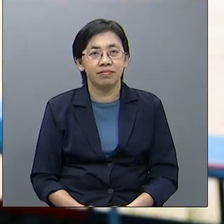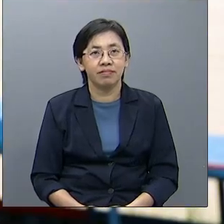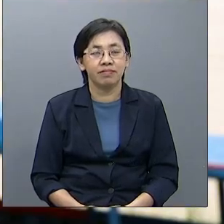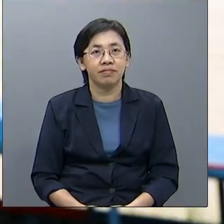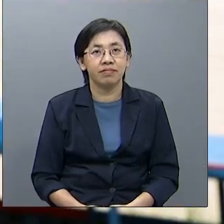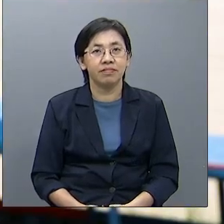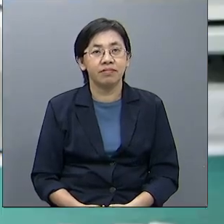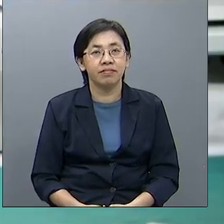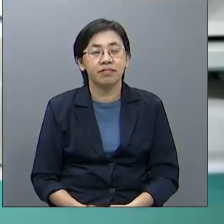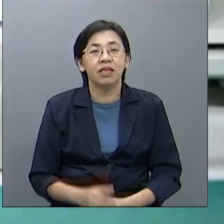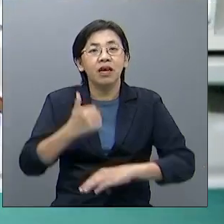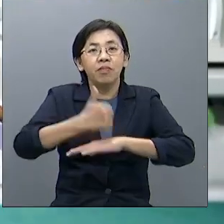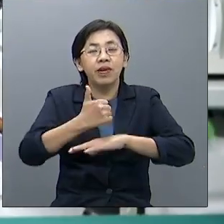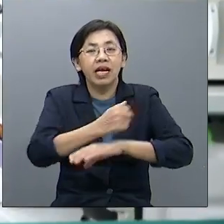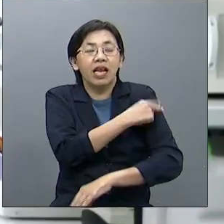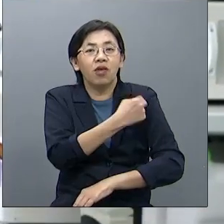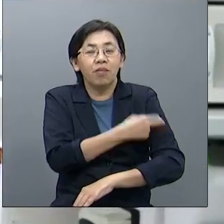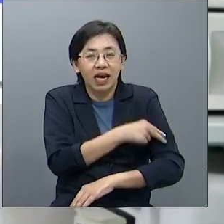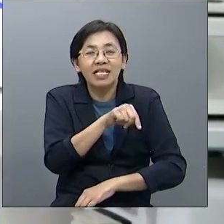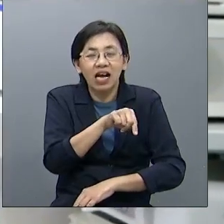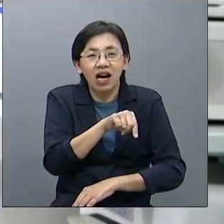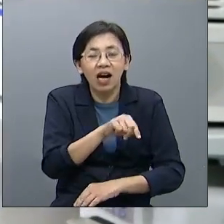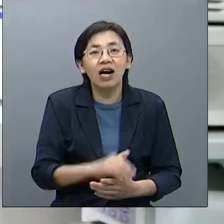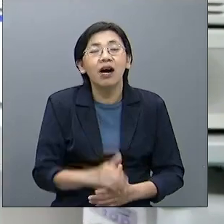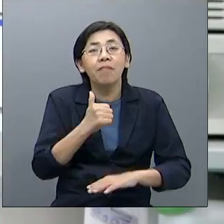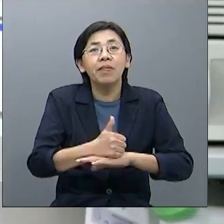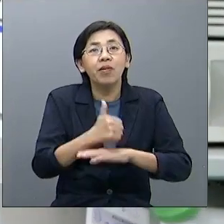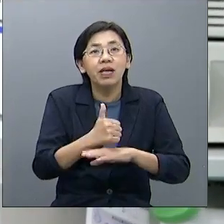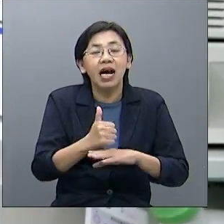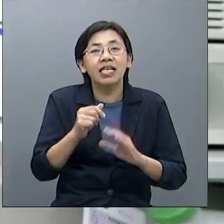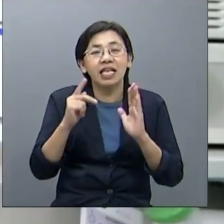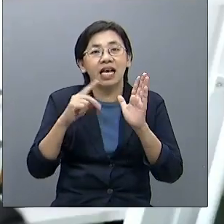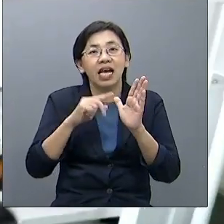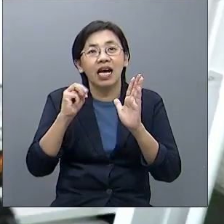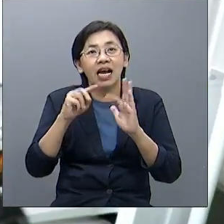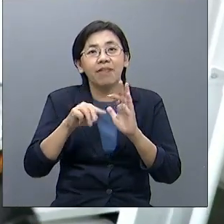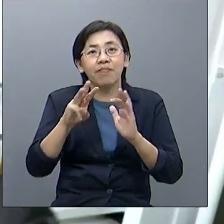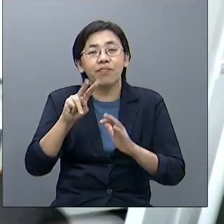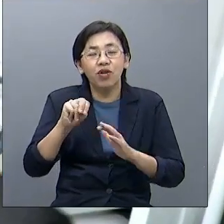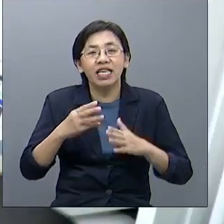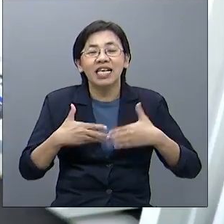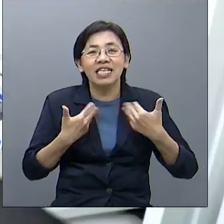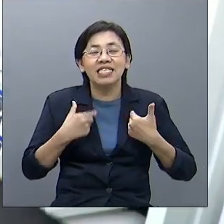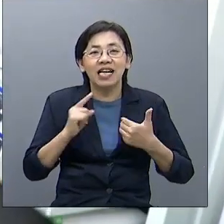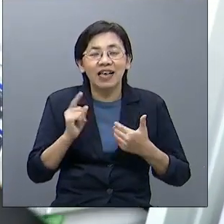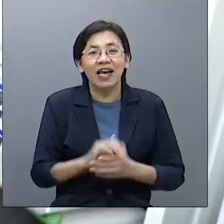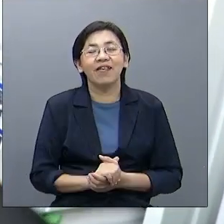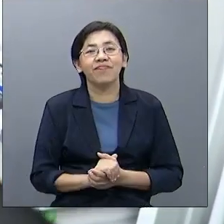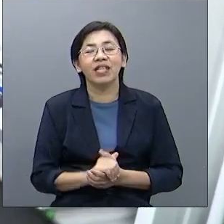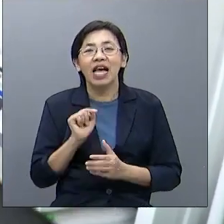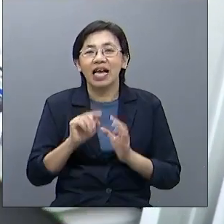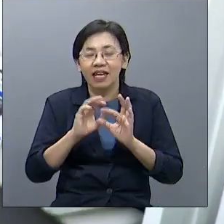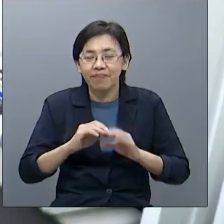การหมอแข่งคำวันมื้อนี้ก็มีความรู้สึกดีใจเป็นอย่างยิ่งที่ได้เป็นมื้อนึงที่มีความหมายความสำคั